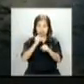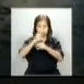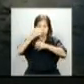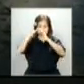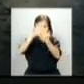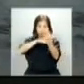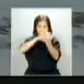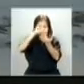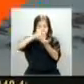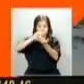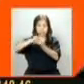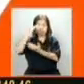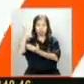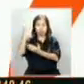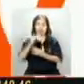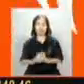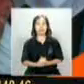ครั้ง